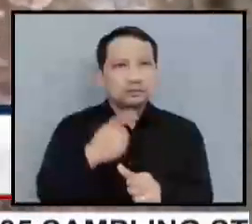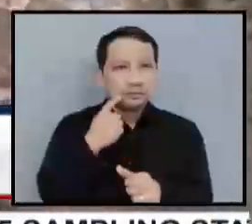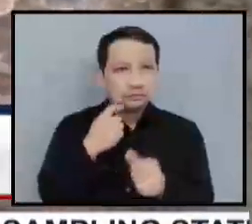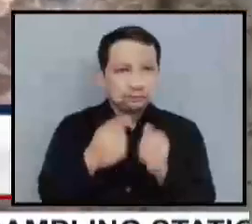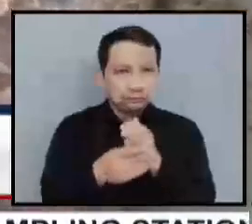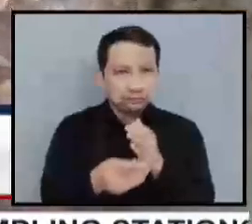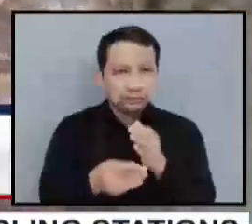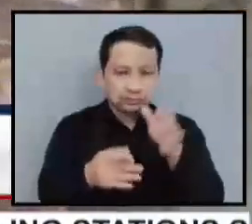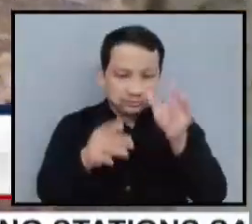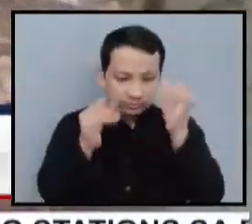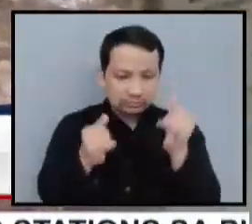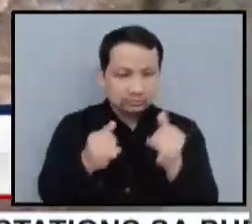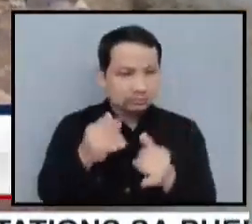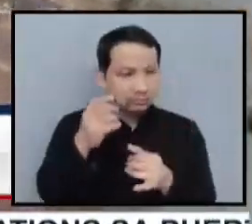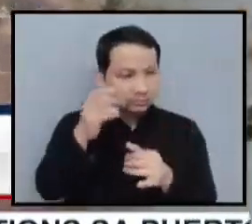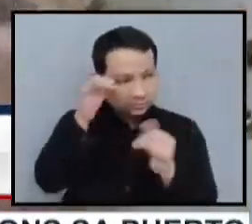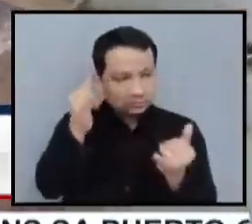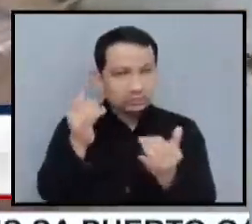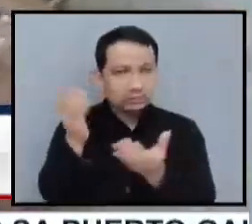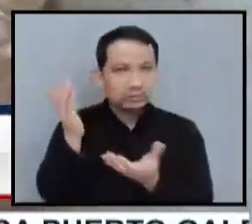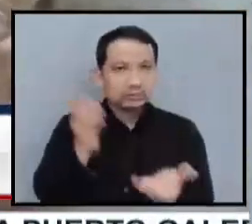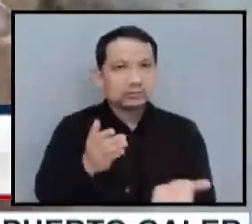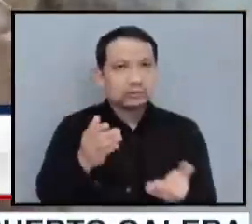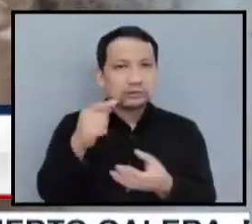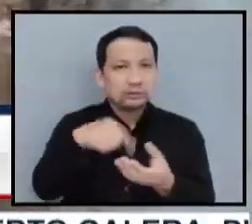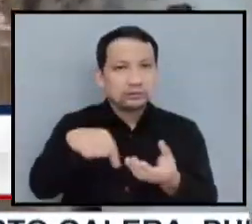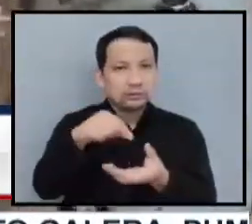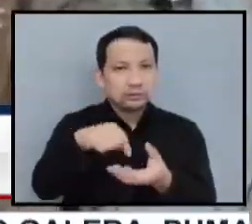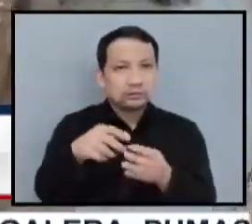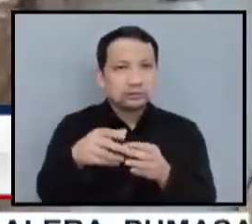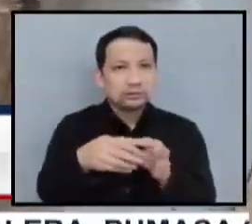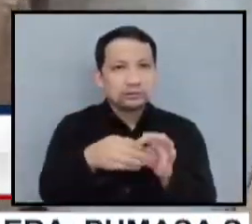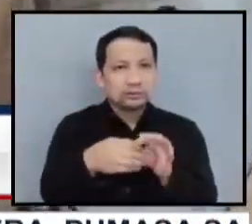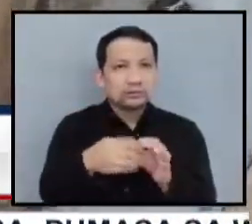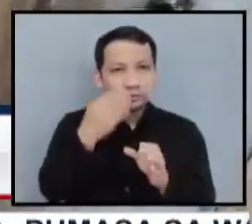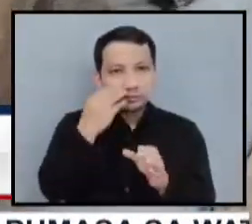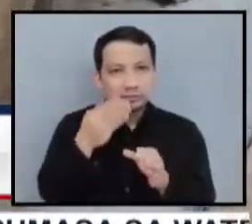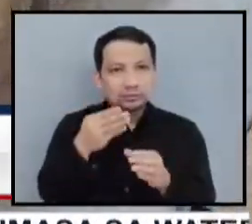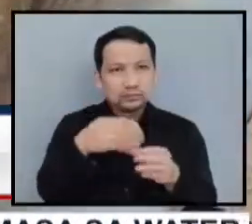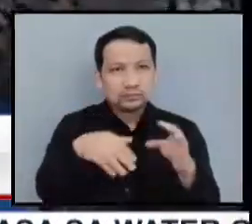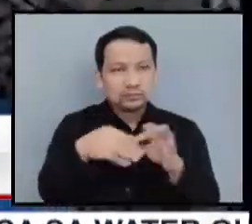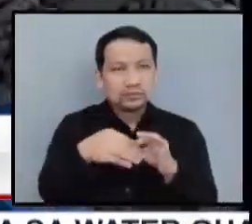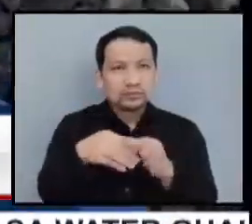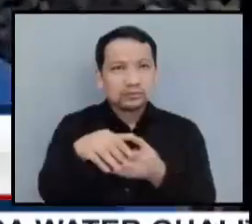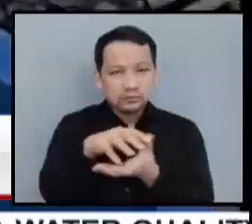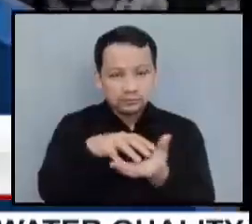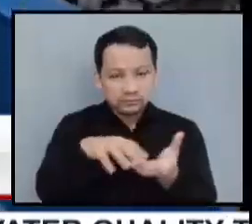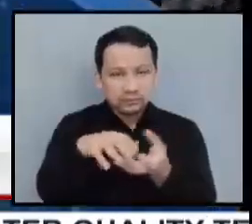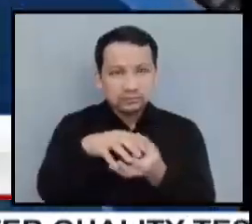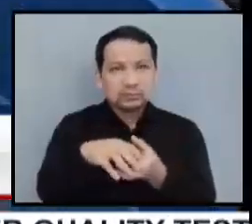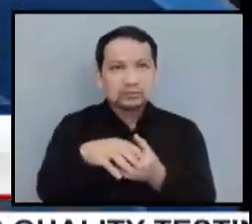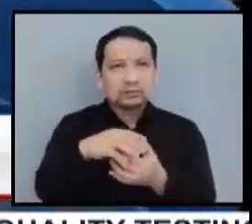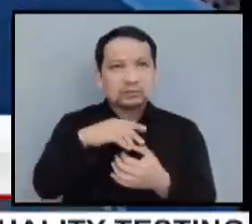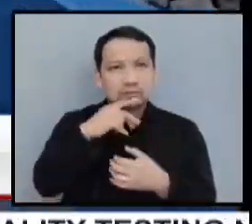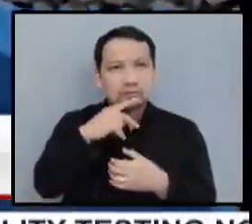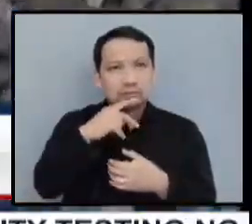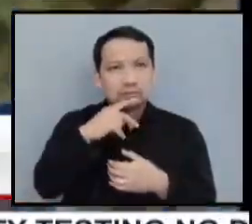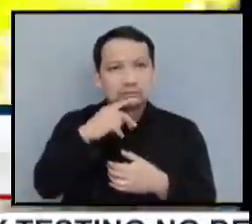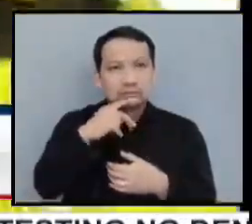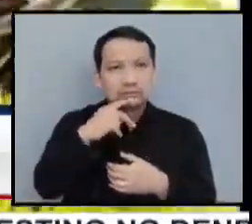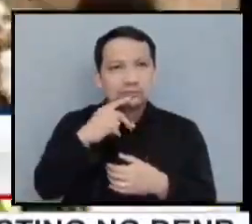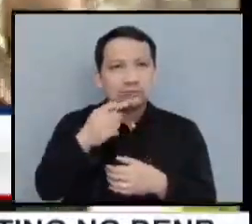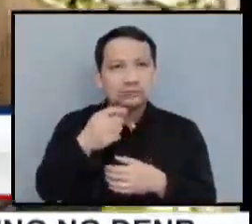o kalabaw na inihahalo sa pinagpira-pirasong kaunting laman at taba ng baboy. Hinahaluan din nila ito